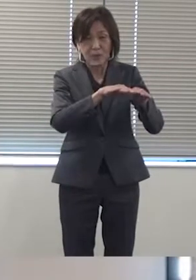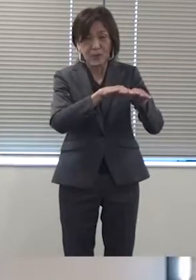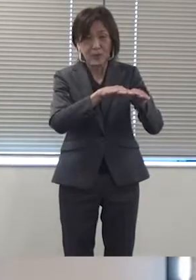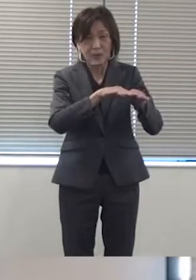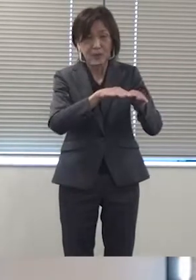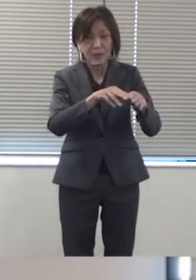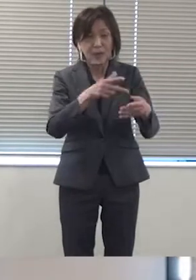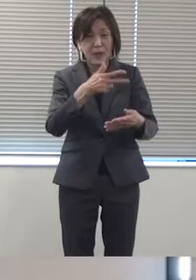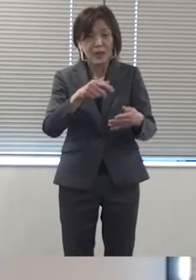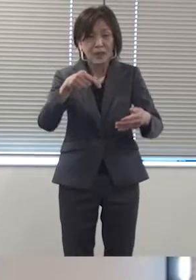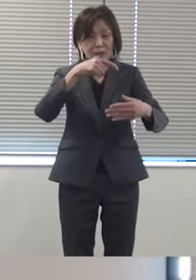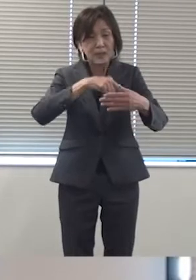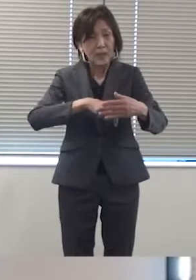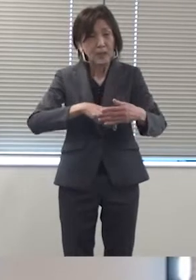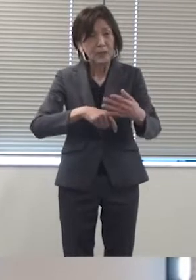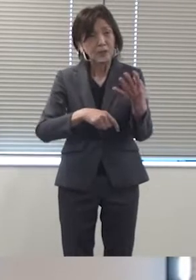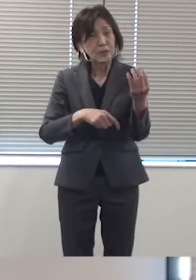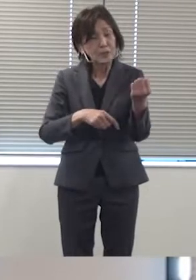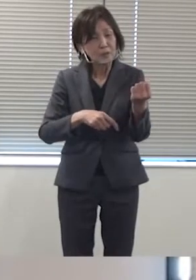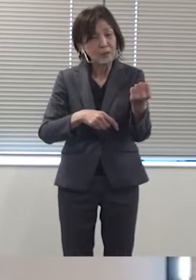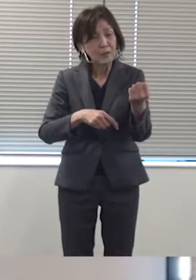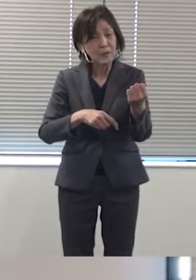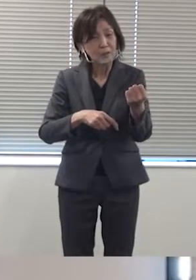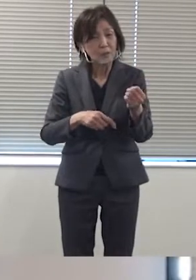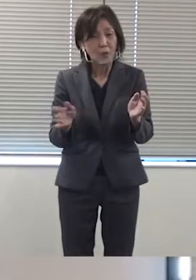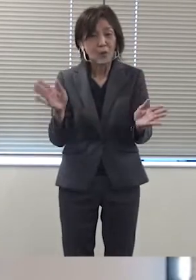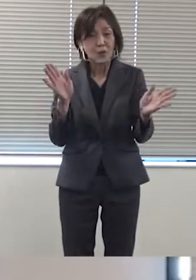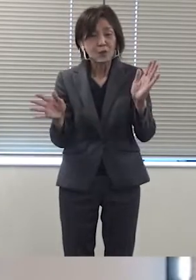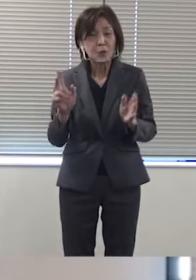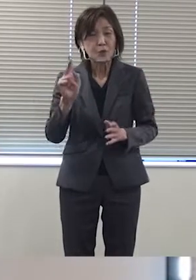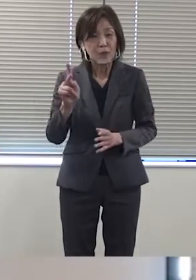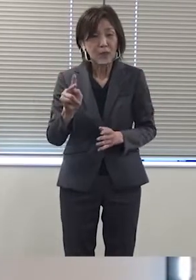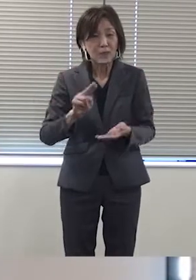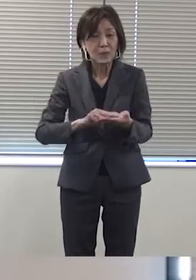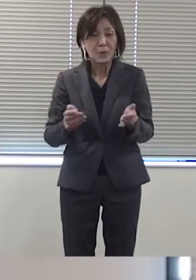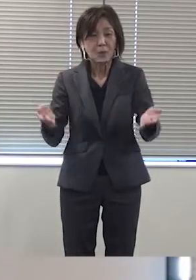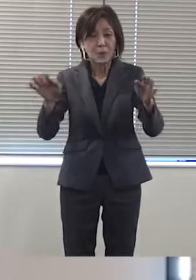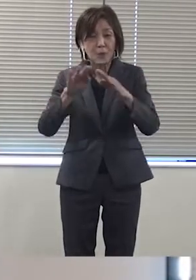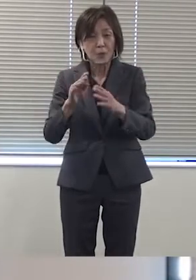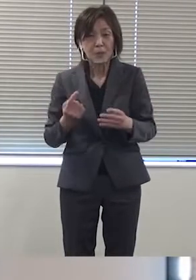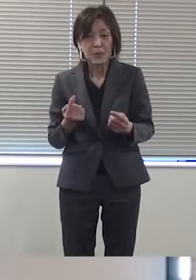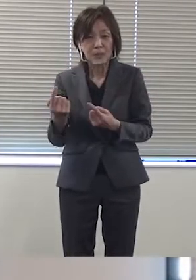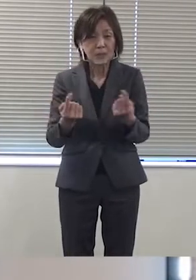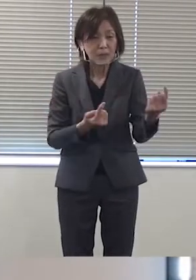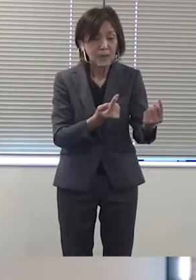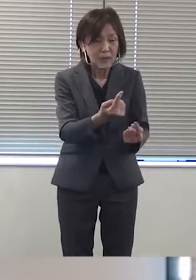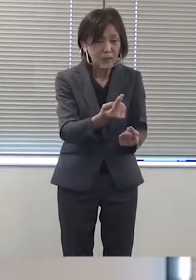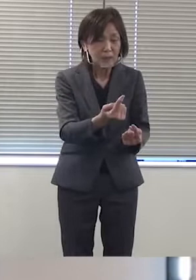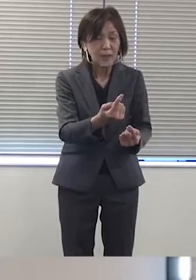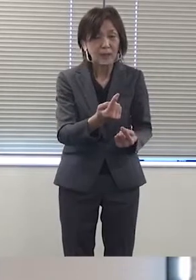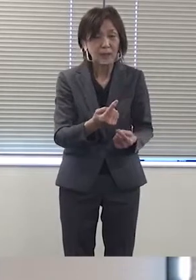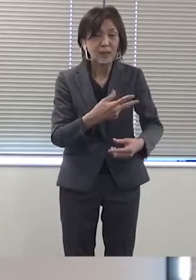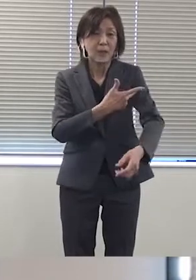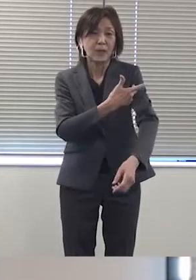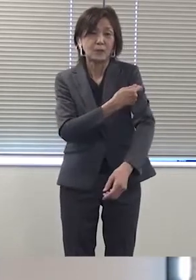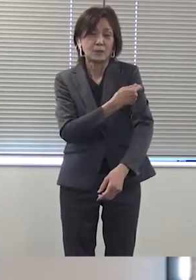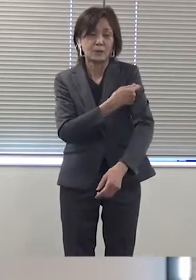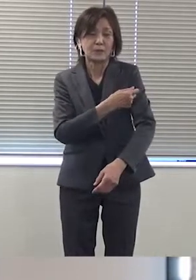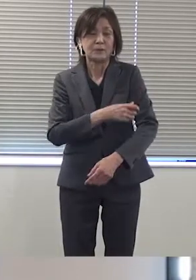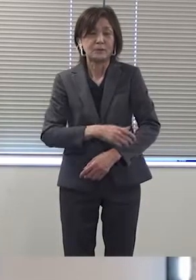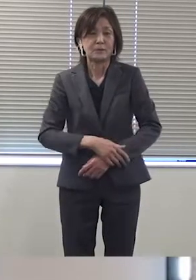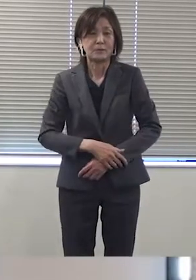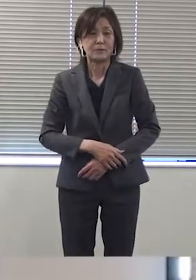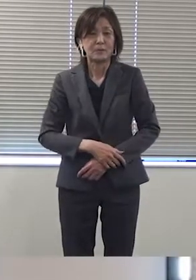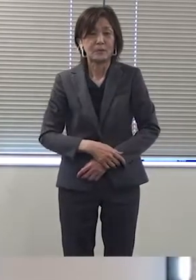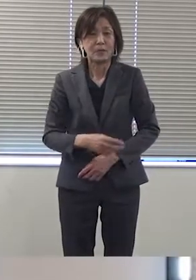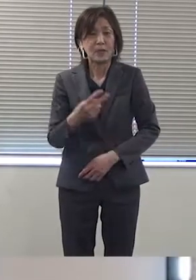数箇所の小児科をはじめとする病院を中心に打っていただくということになっております。これ2回接